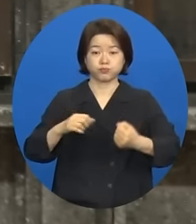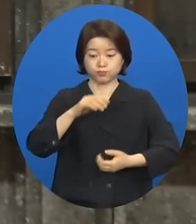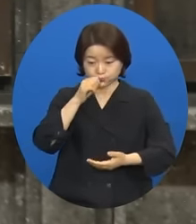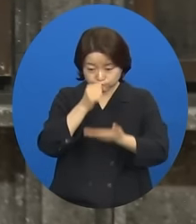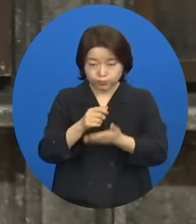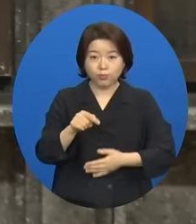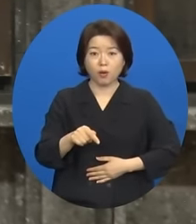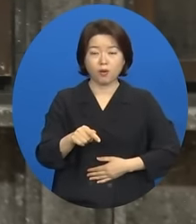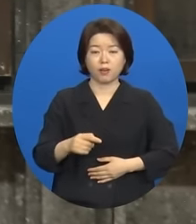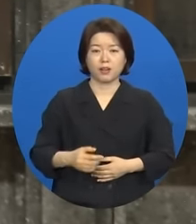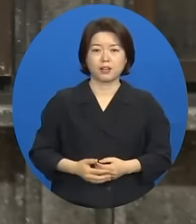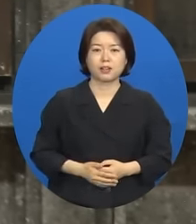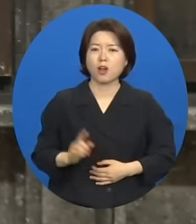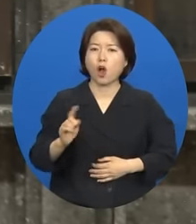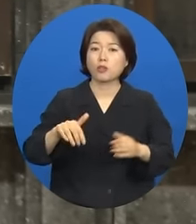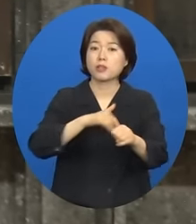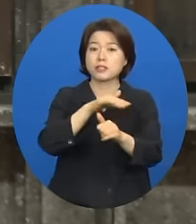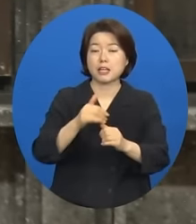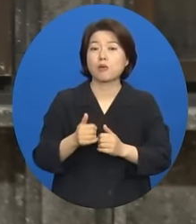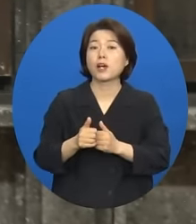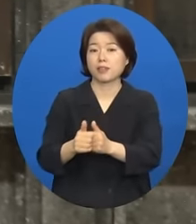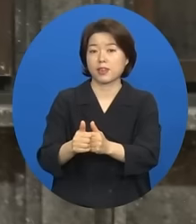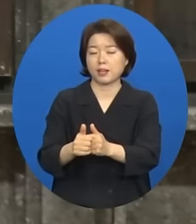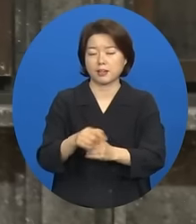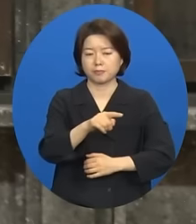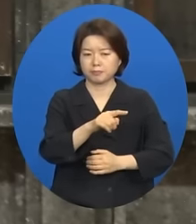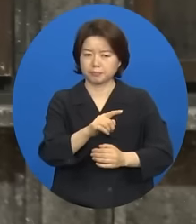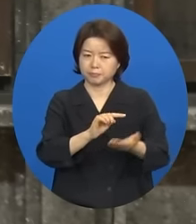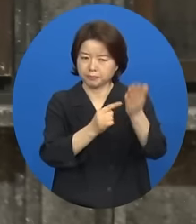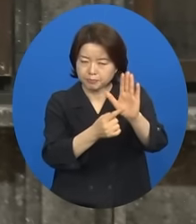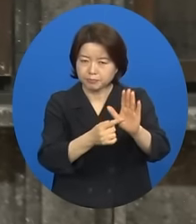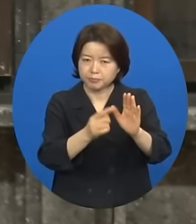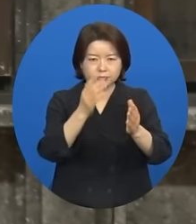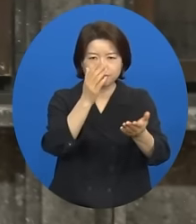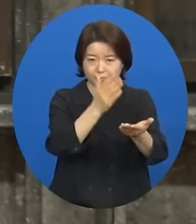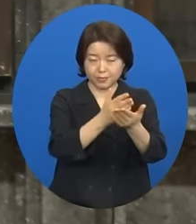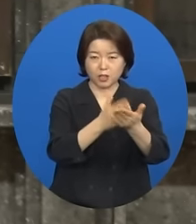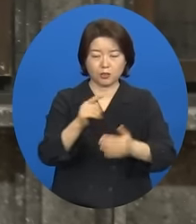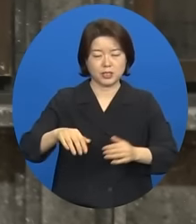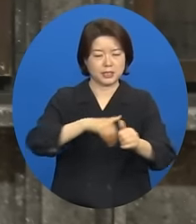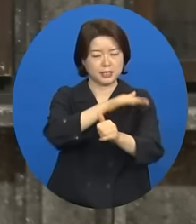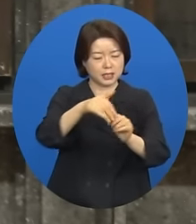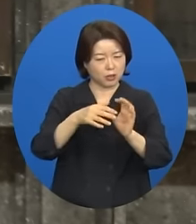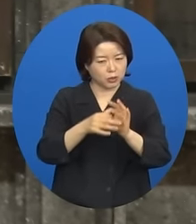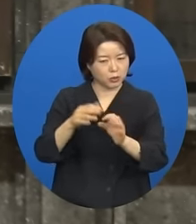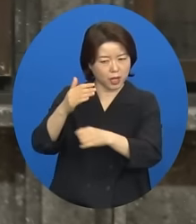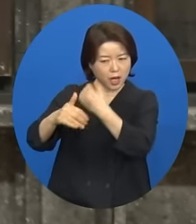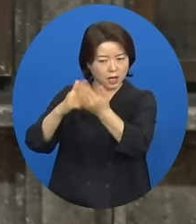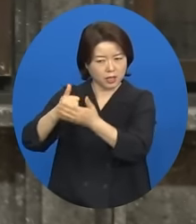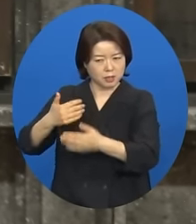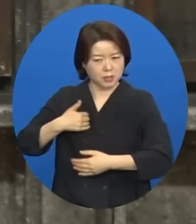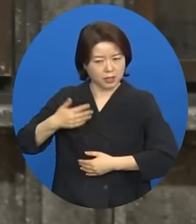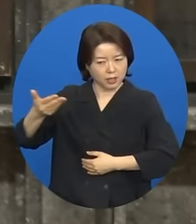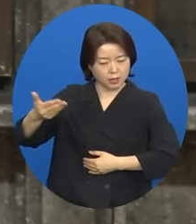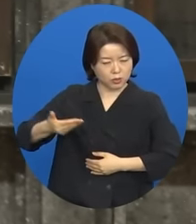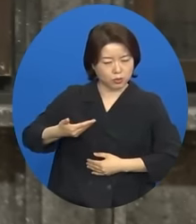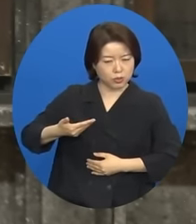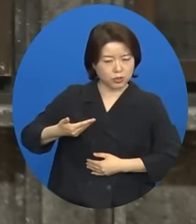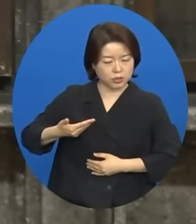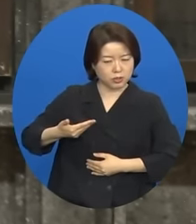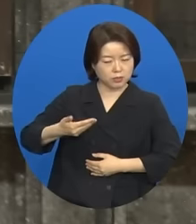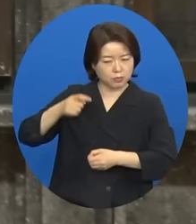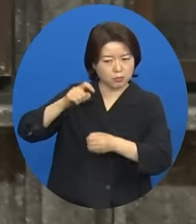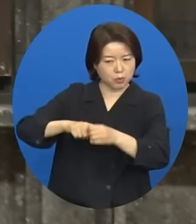우리가 어떤 상황에 따라서 그냥 거기에 반응할 것이 아니라 이 상황을 통해서 하나님이 우리에게 주시고자 하는